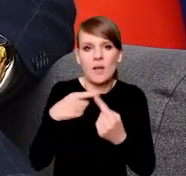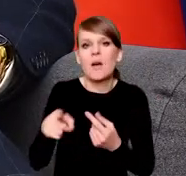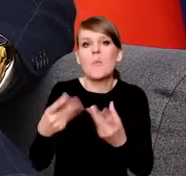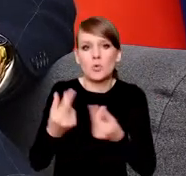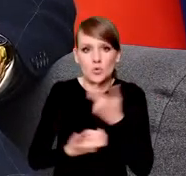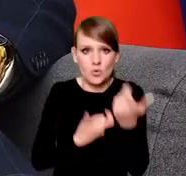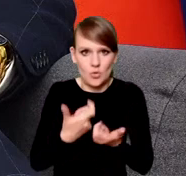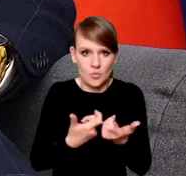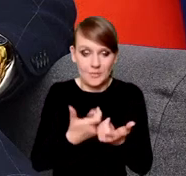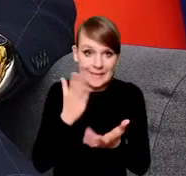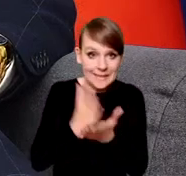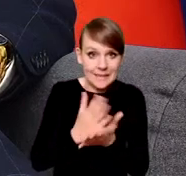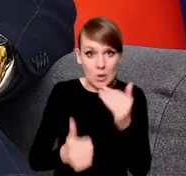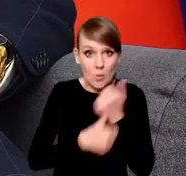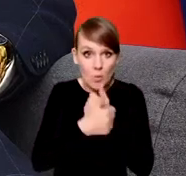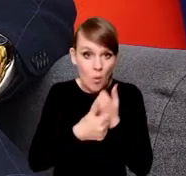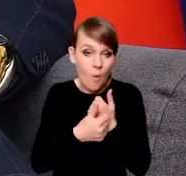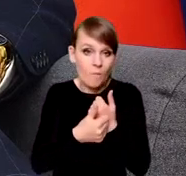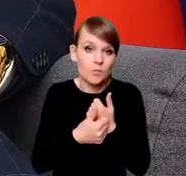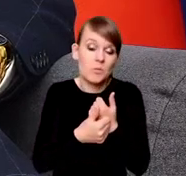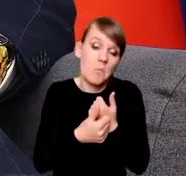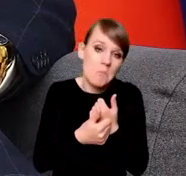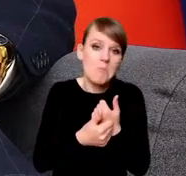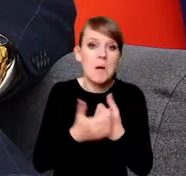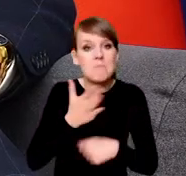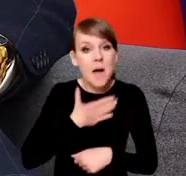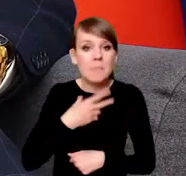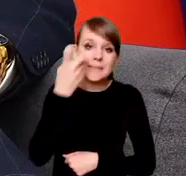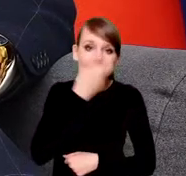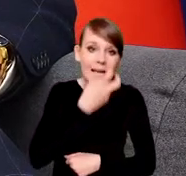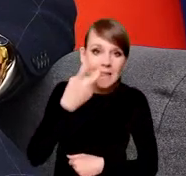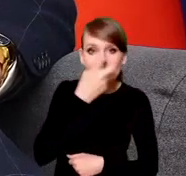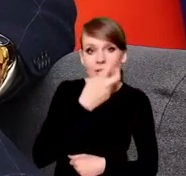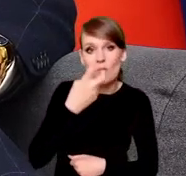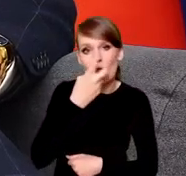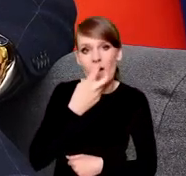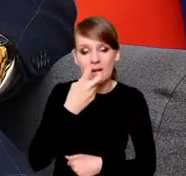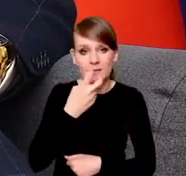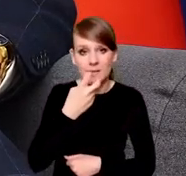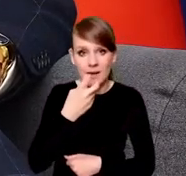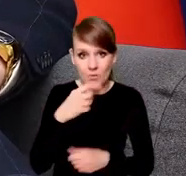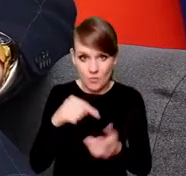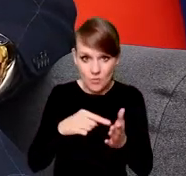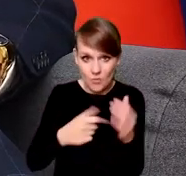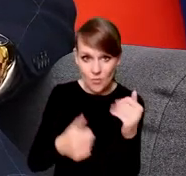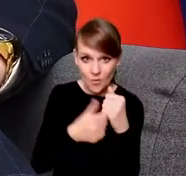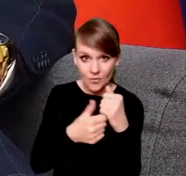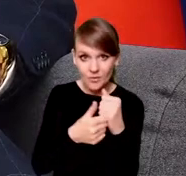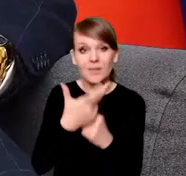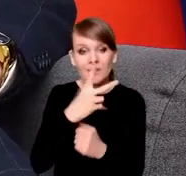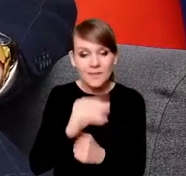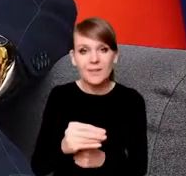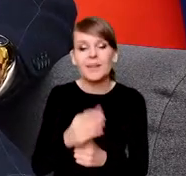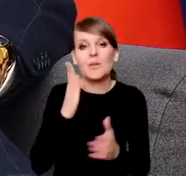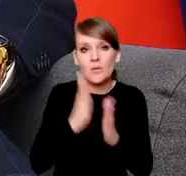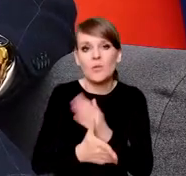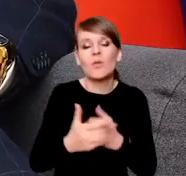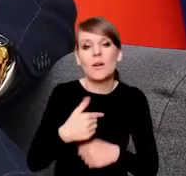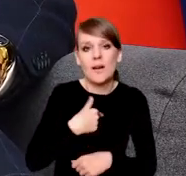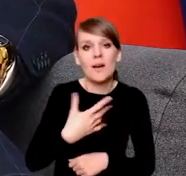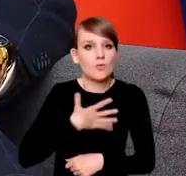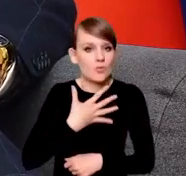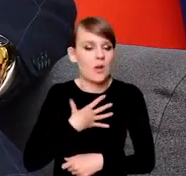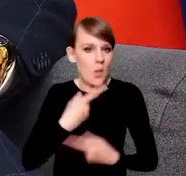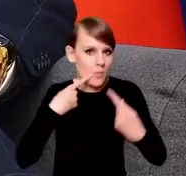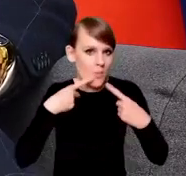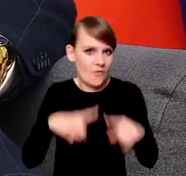pewne zainteresowania, które realizujemy w pracy naukowej, ale właśnie mamy to poczucie odpowiedzialności i chcielibyśmy, żeby po